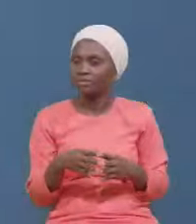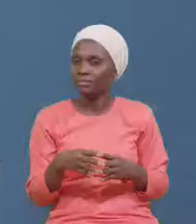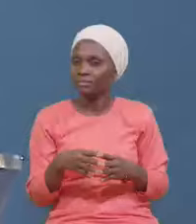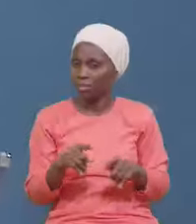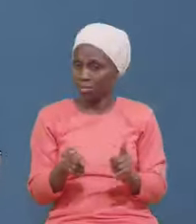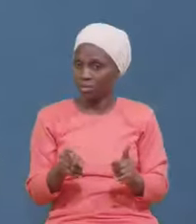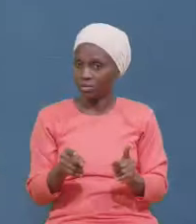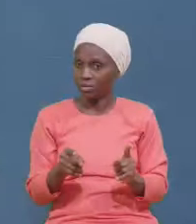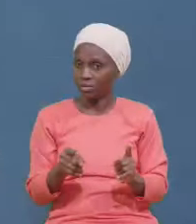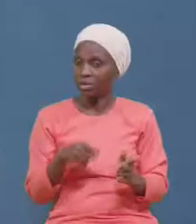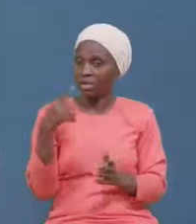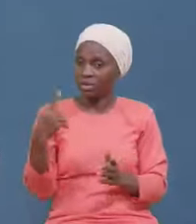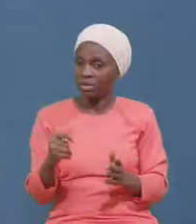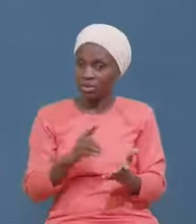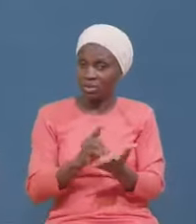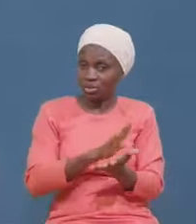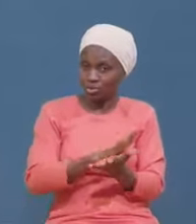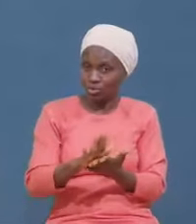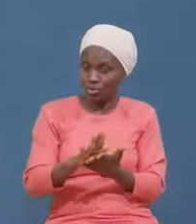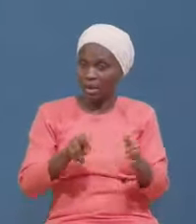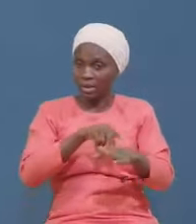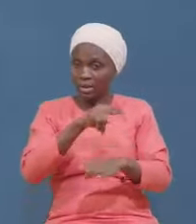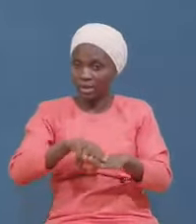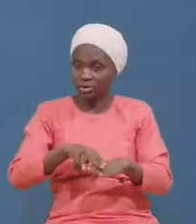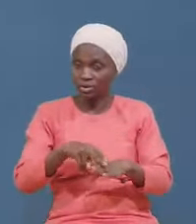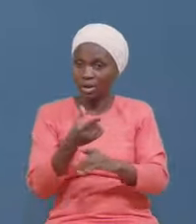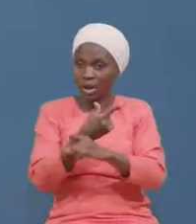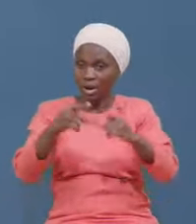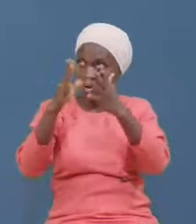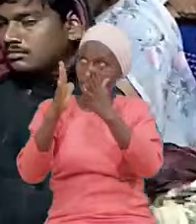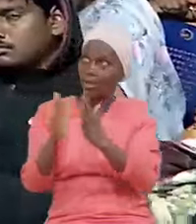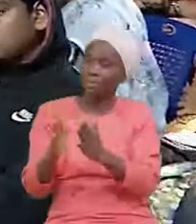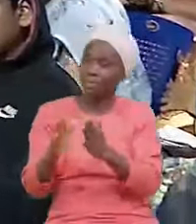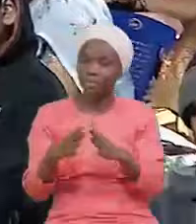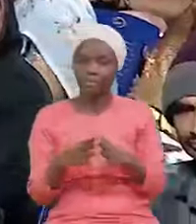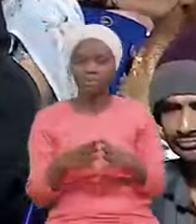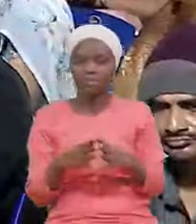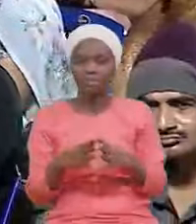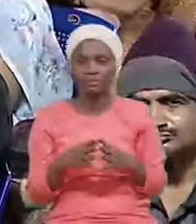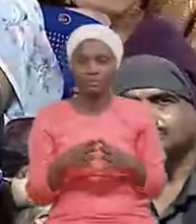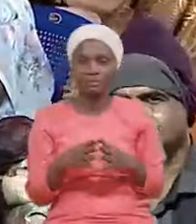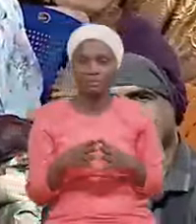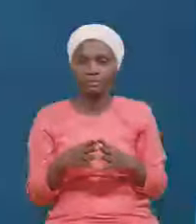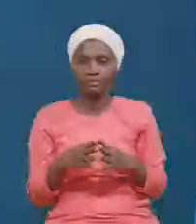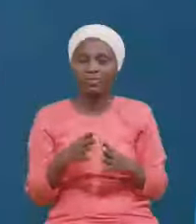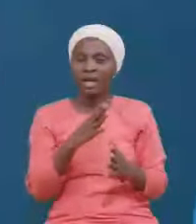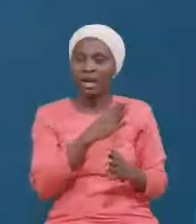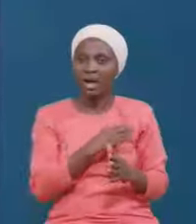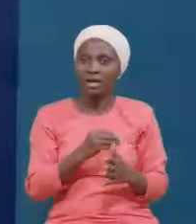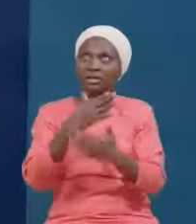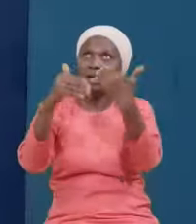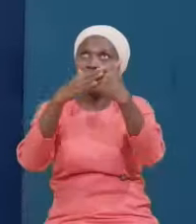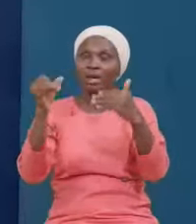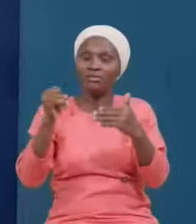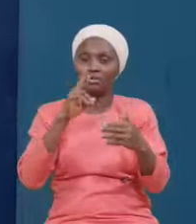But the supernatural liberator, కానీ ప్రకృతిక తీతమైన విడుదల ఇచ్చేవాడు, as the heavens are higher than